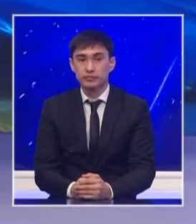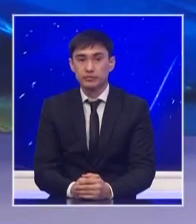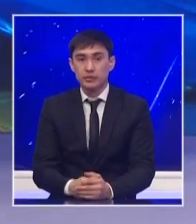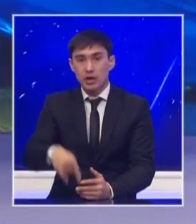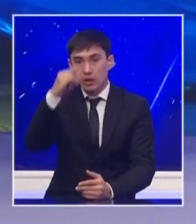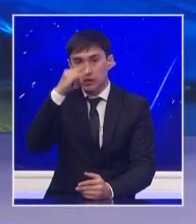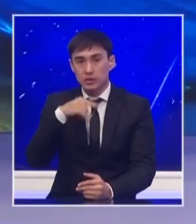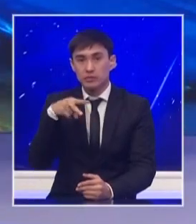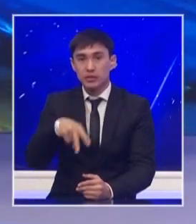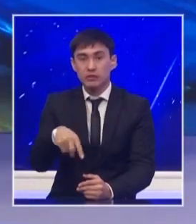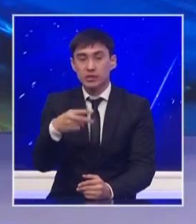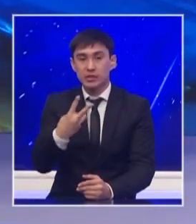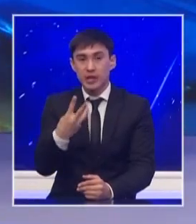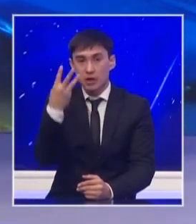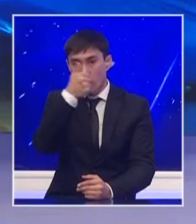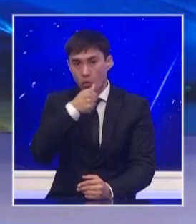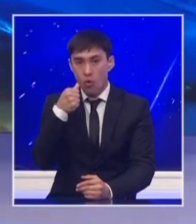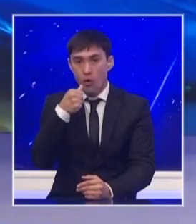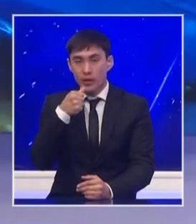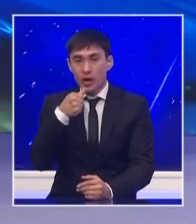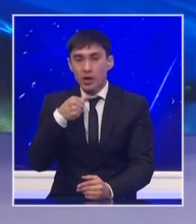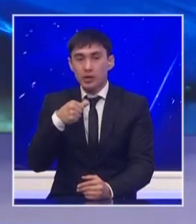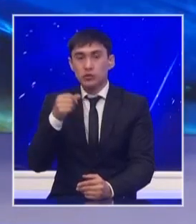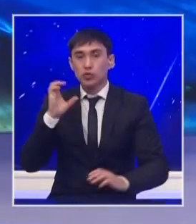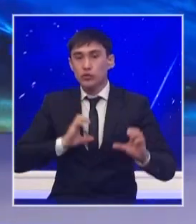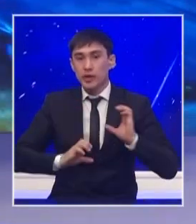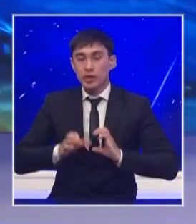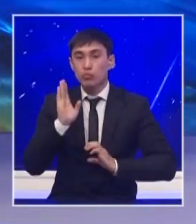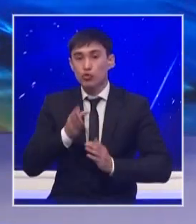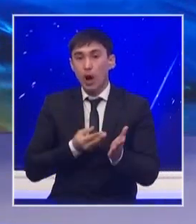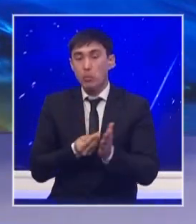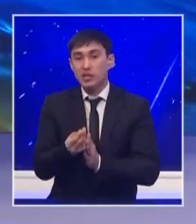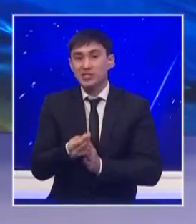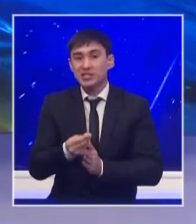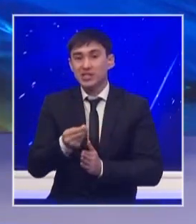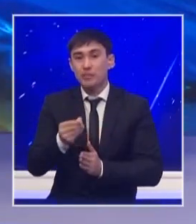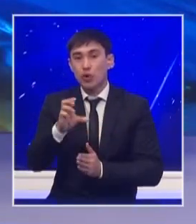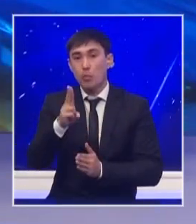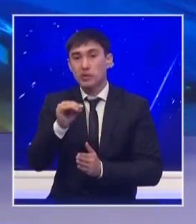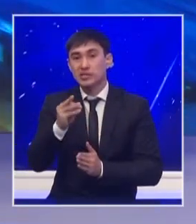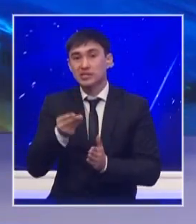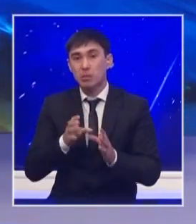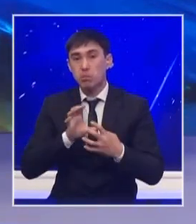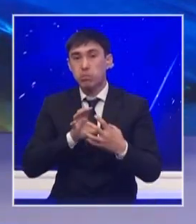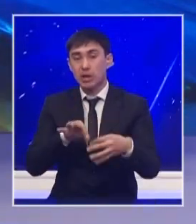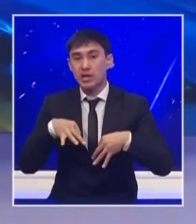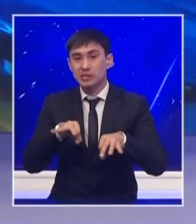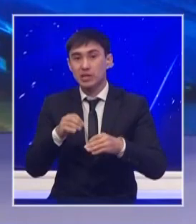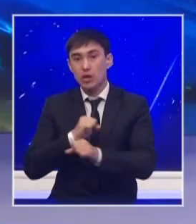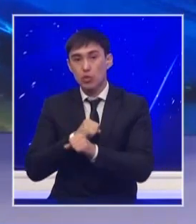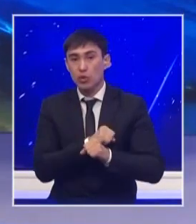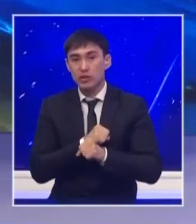в Казахстане с 2023 года иногородним студентам будет оплачиваться компенсация за проезд каникулярное время